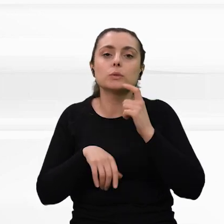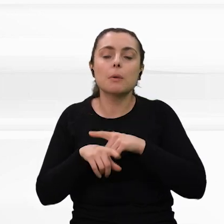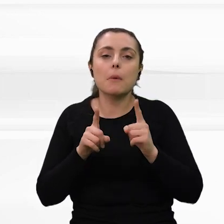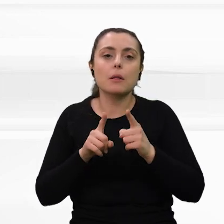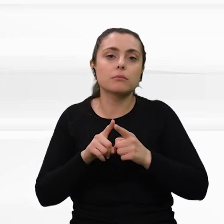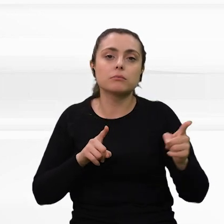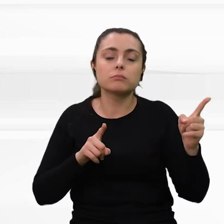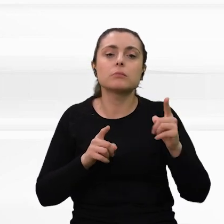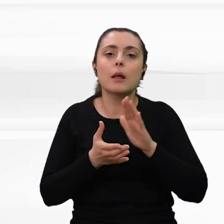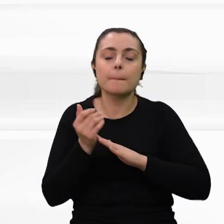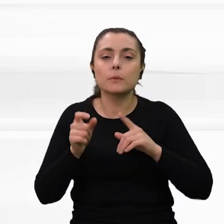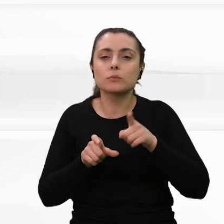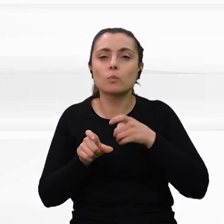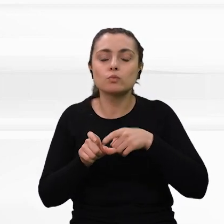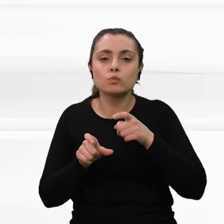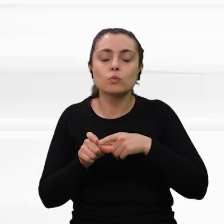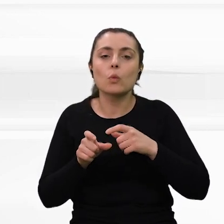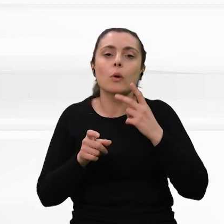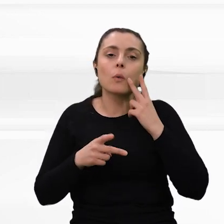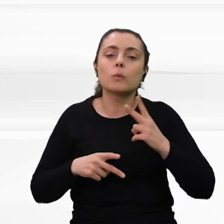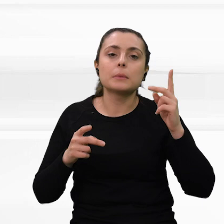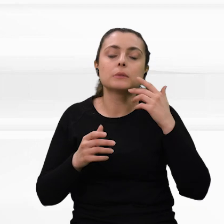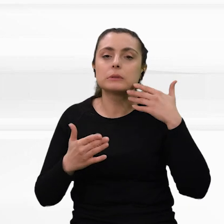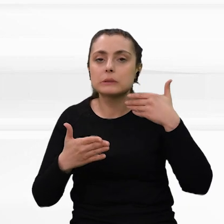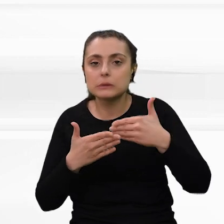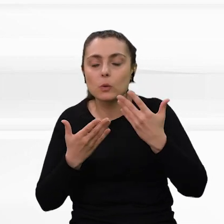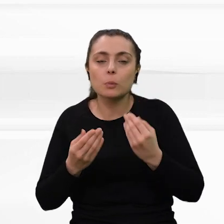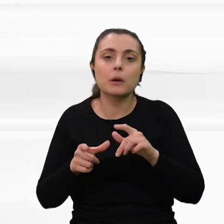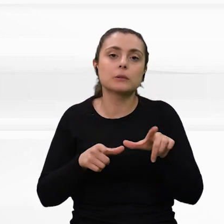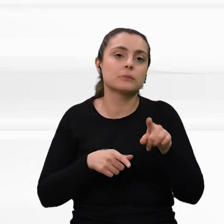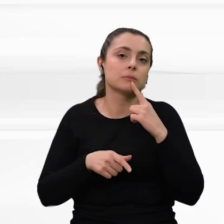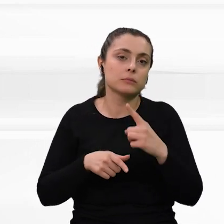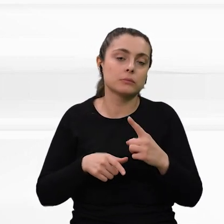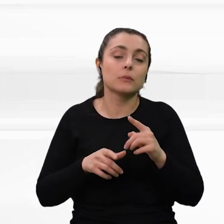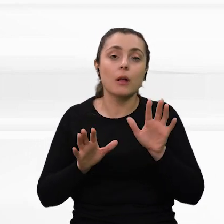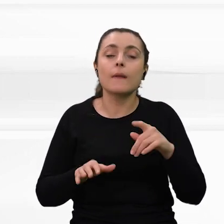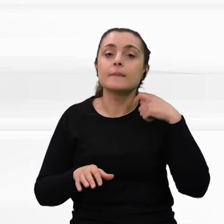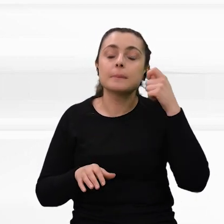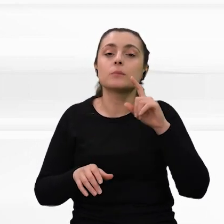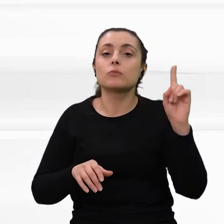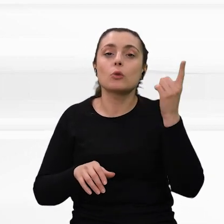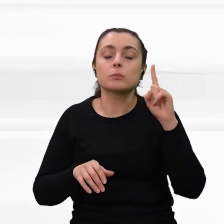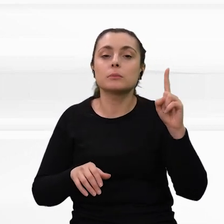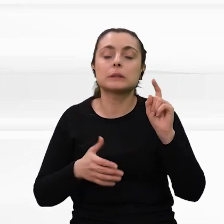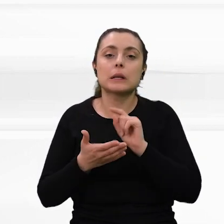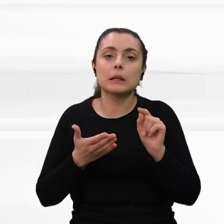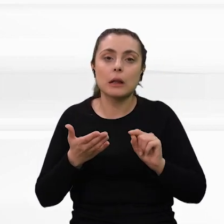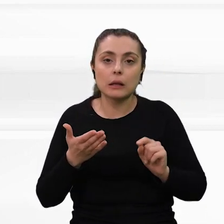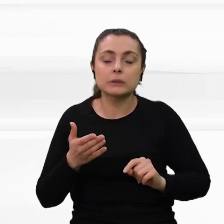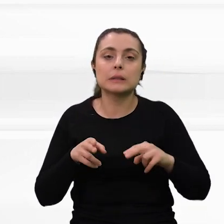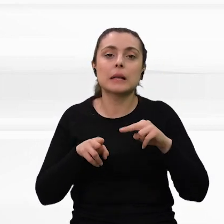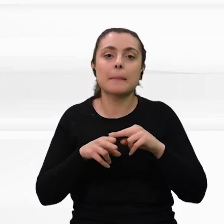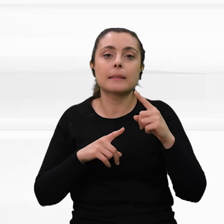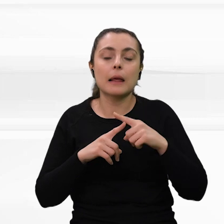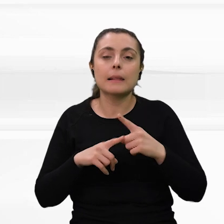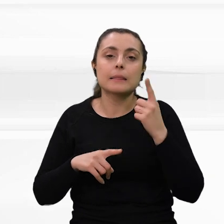kuruluş döneminde itibaren ele alıp sorgulaması ile özgün bir yaklaşım ortaya koymuş olmasıdır ancak filmin yönetmen Senarist ile